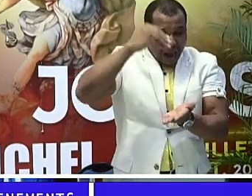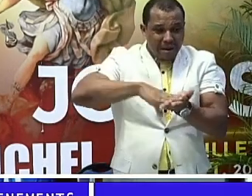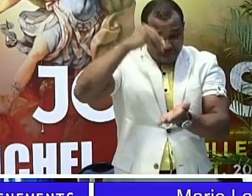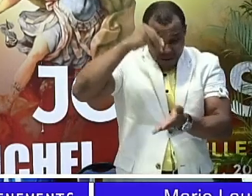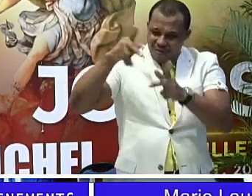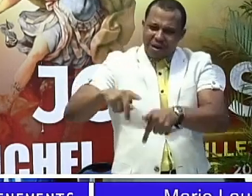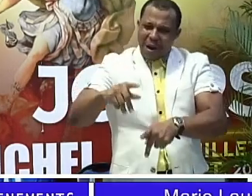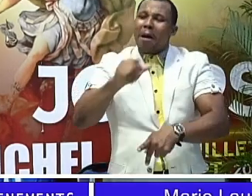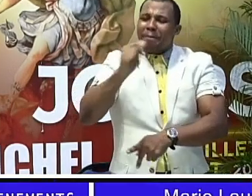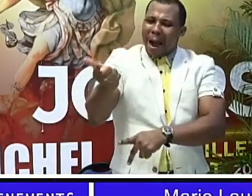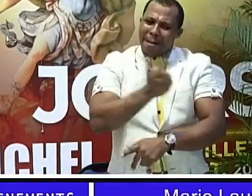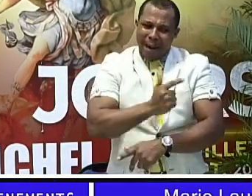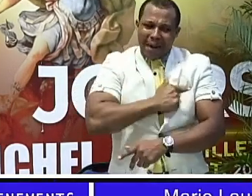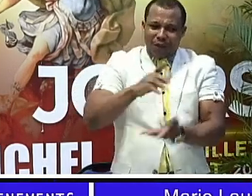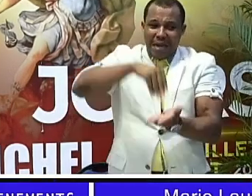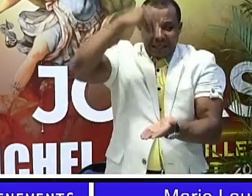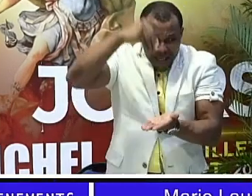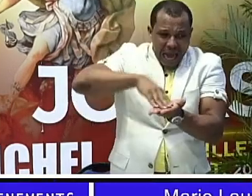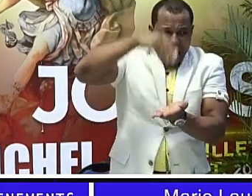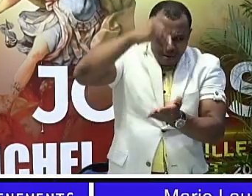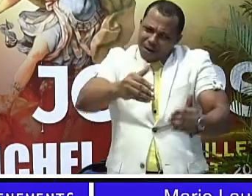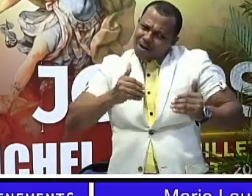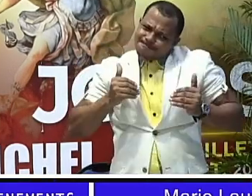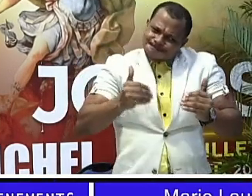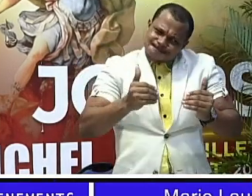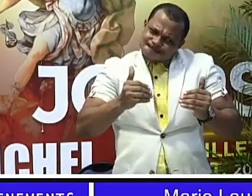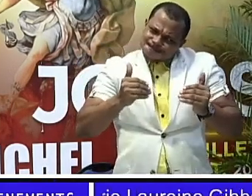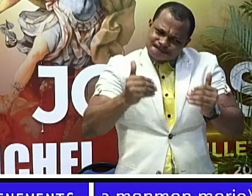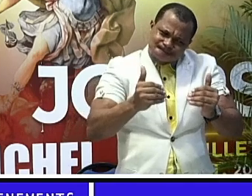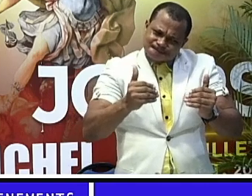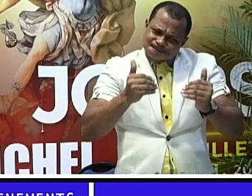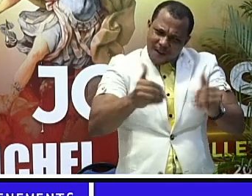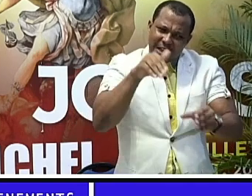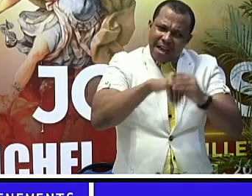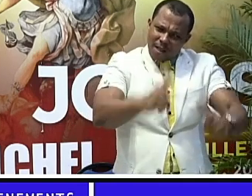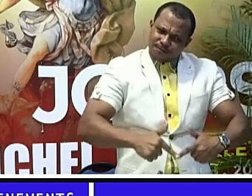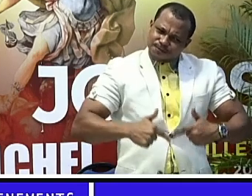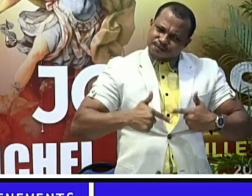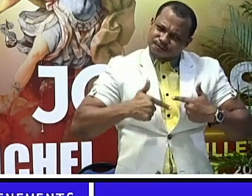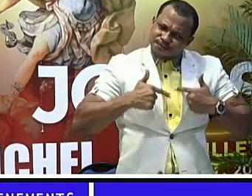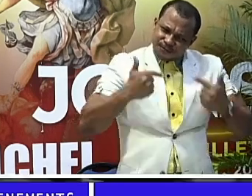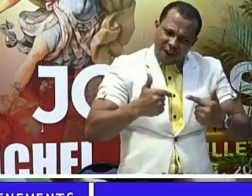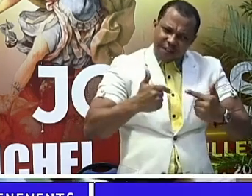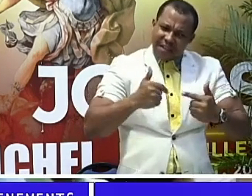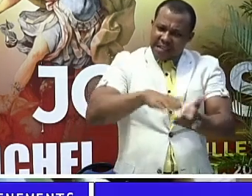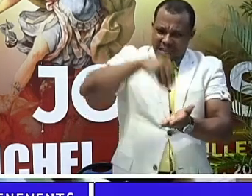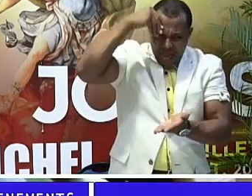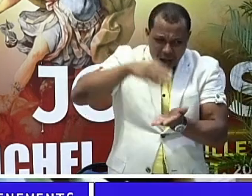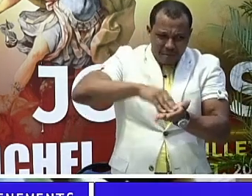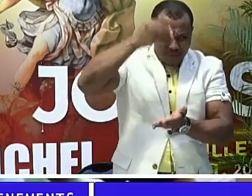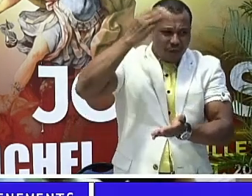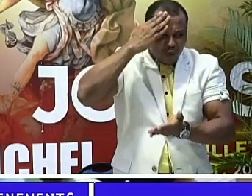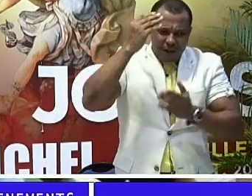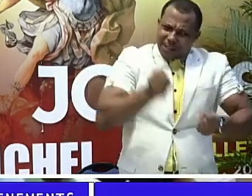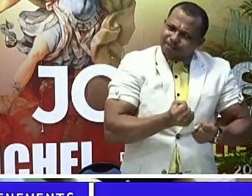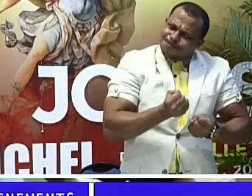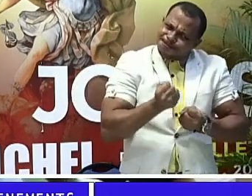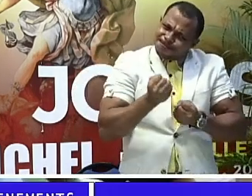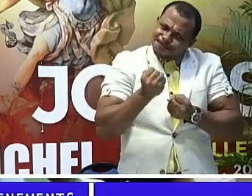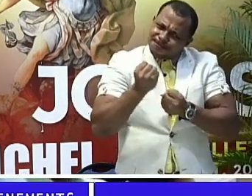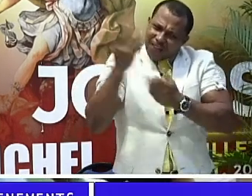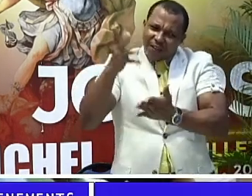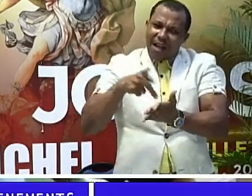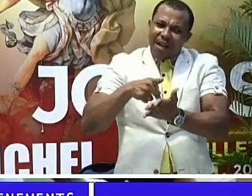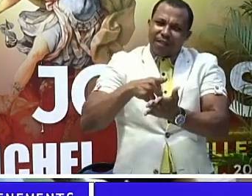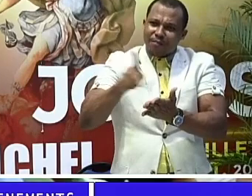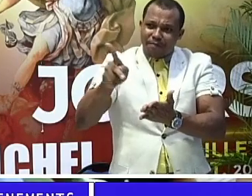dans la vie, apprendre moun nan pour y avancer dans la vie, apprendre moun nan pour connaître que c'est sacrifice qui paye.